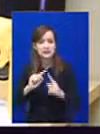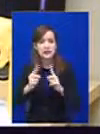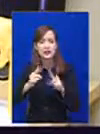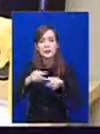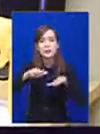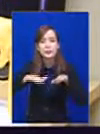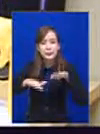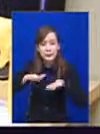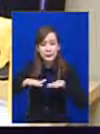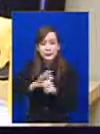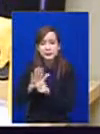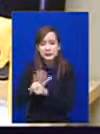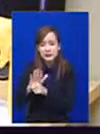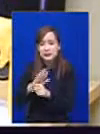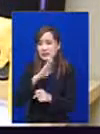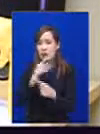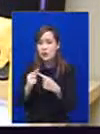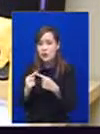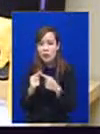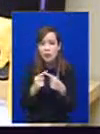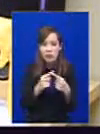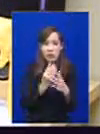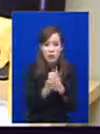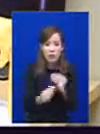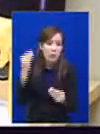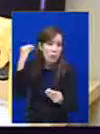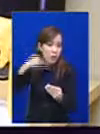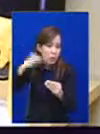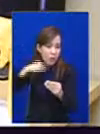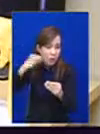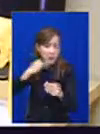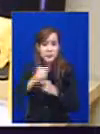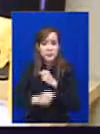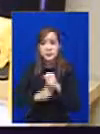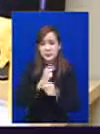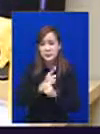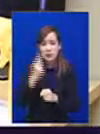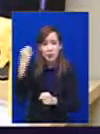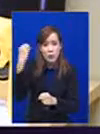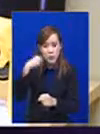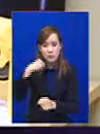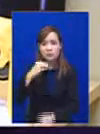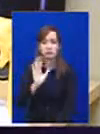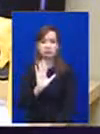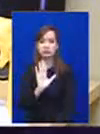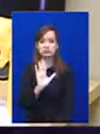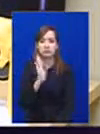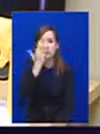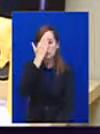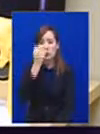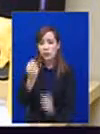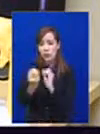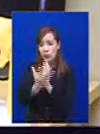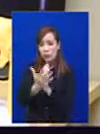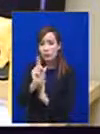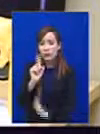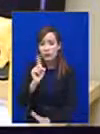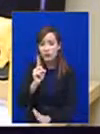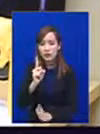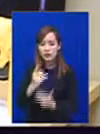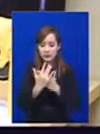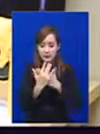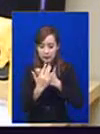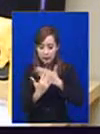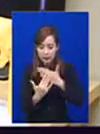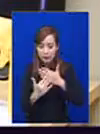นะครับไม่ใช่กินต่อเนื่องทุกวันทุกสัปดาห์เป็นเวลานานๆหลายปีเนี่ยถือว่าไม่ควรนะครับเพราะว่าจะทำให้หัวไอเลือดไปเลี้ยงหัวส